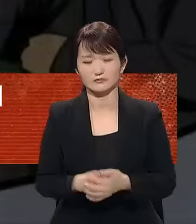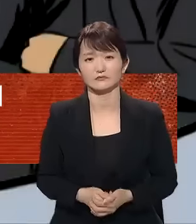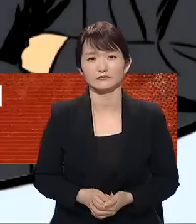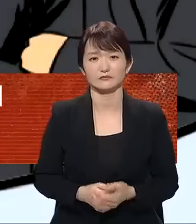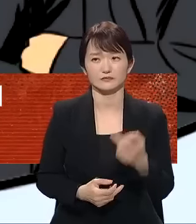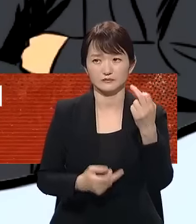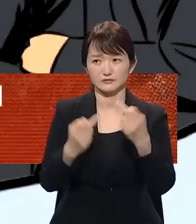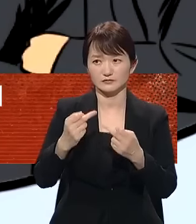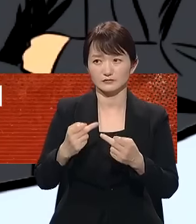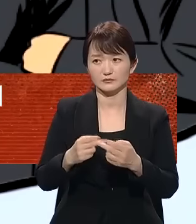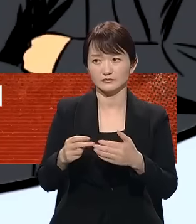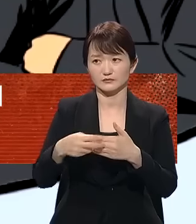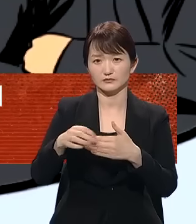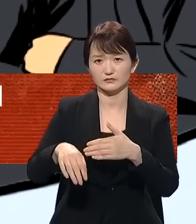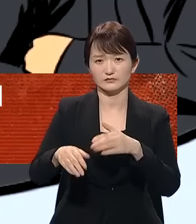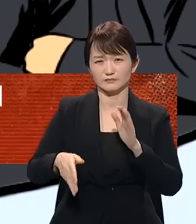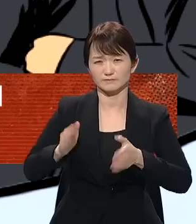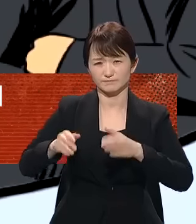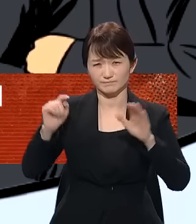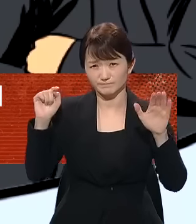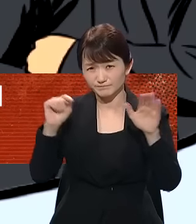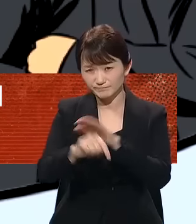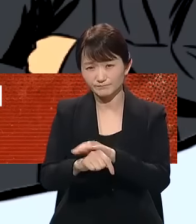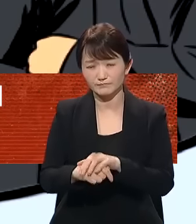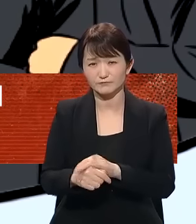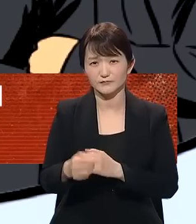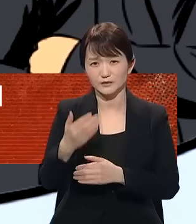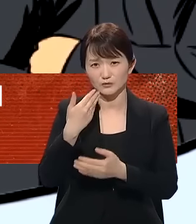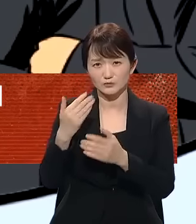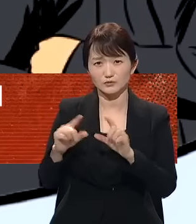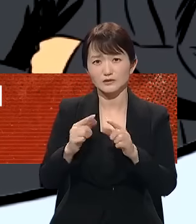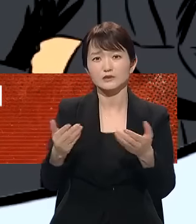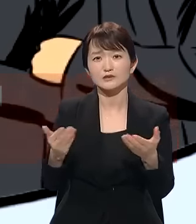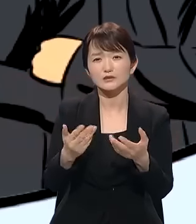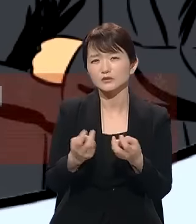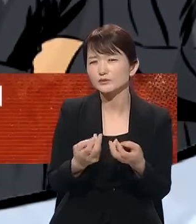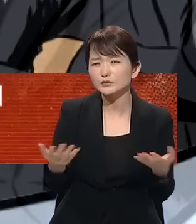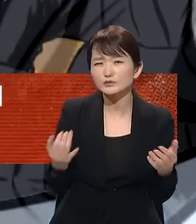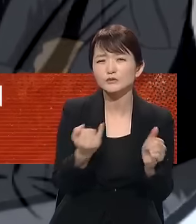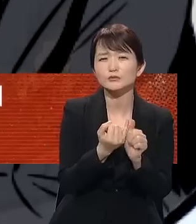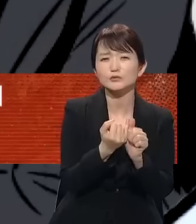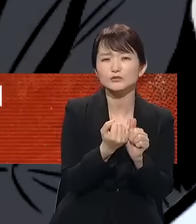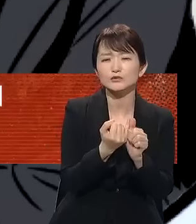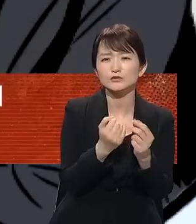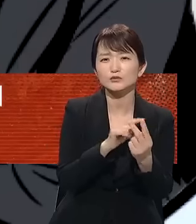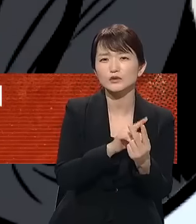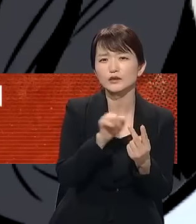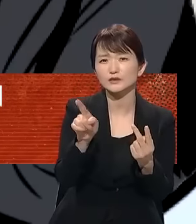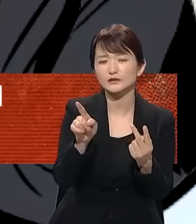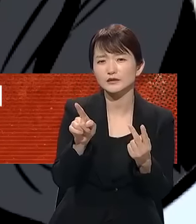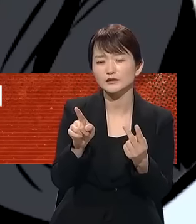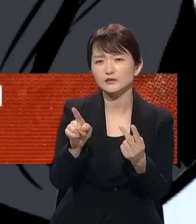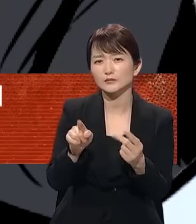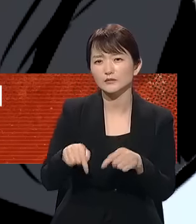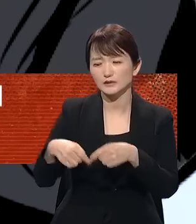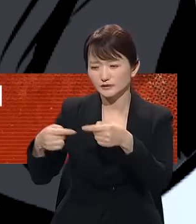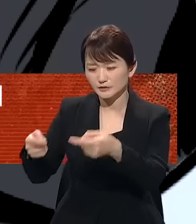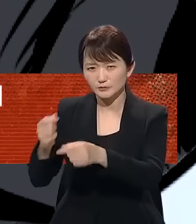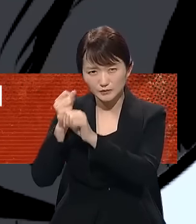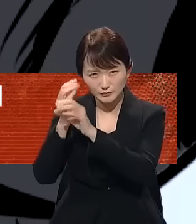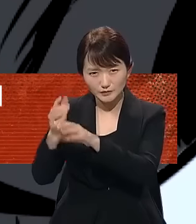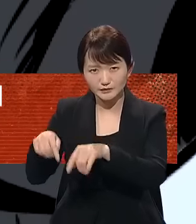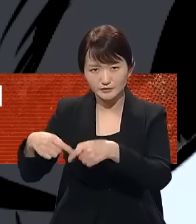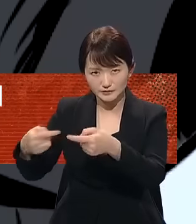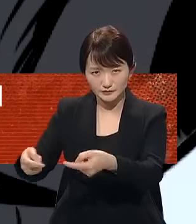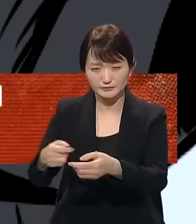달려갔고 장례식도 함께 했는데요. 생업이 있어서 부득이한 경우는 부부 중 한 사람씩 남아서 발인까지 함께 했습니다.